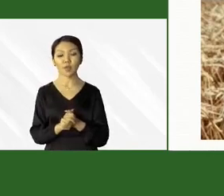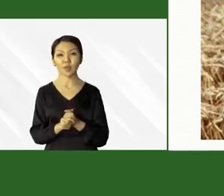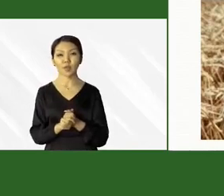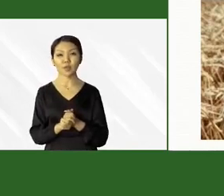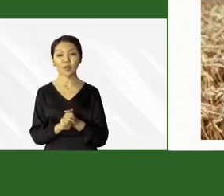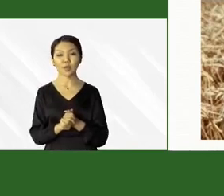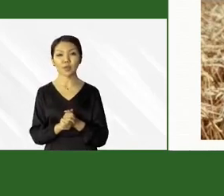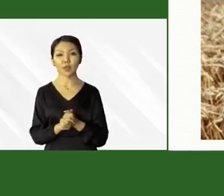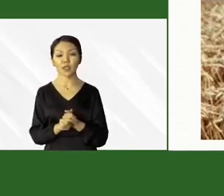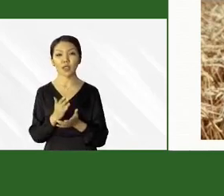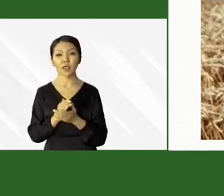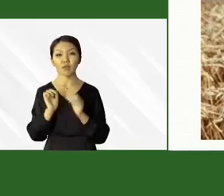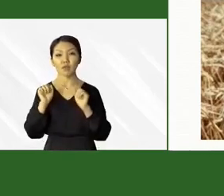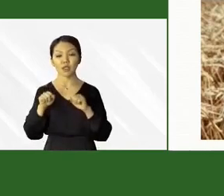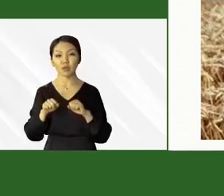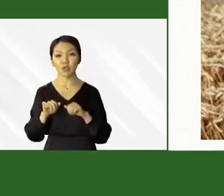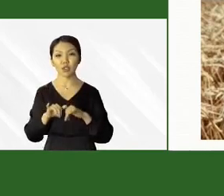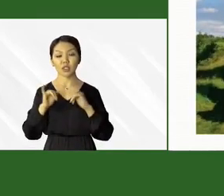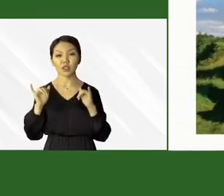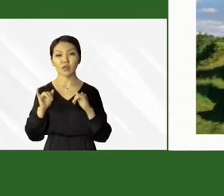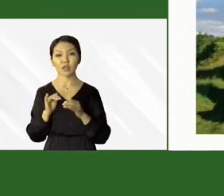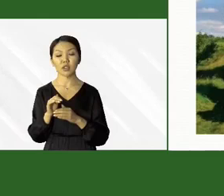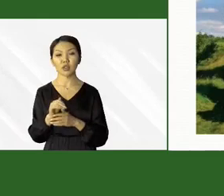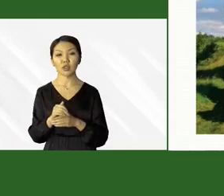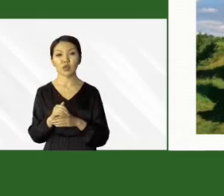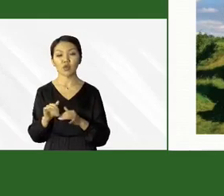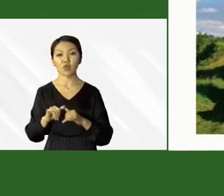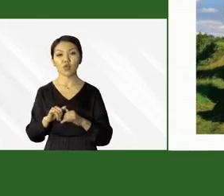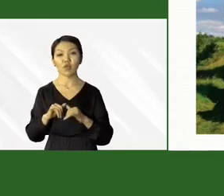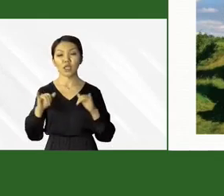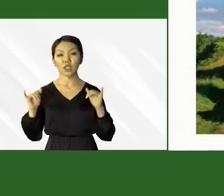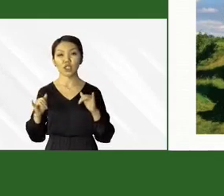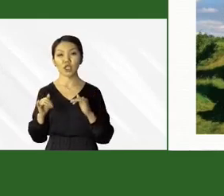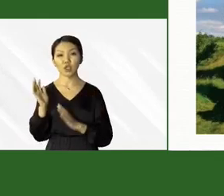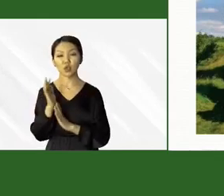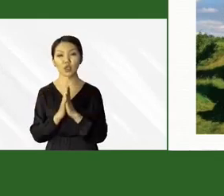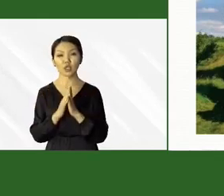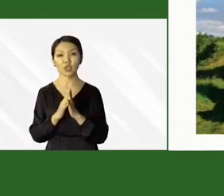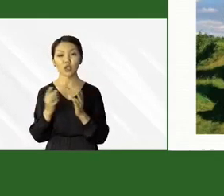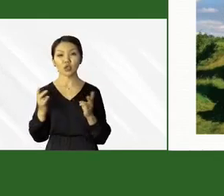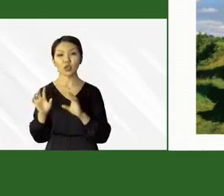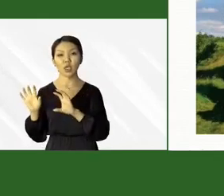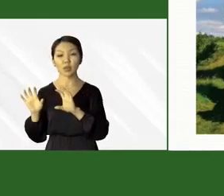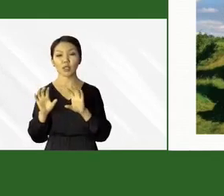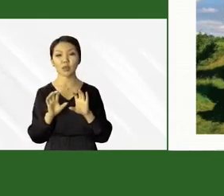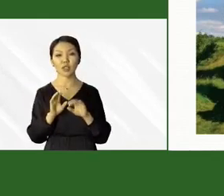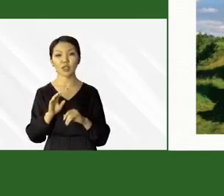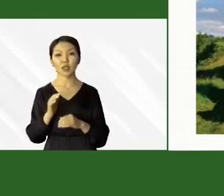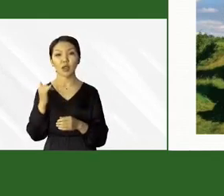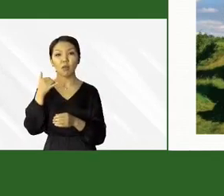осуществиться за счет повышения урожайности. Но для этого необходимо обеспечение поливной